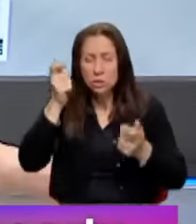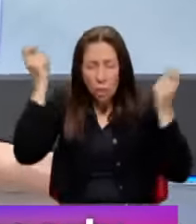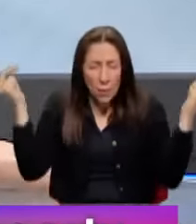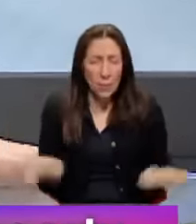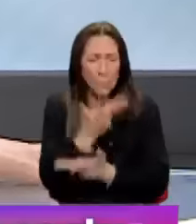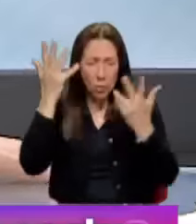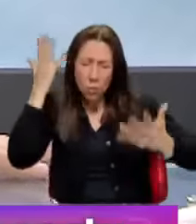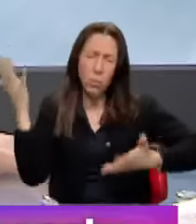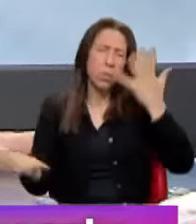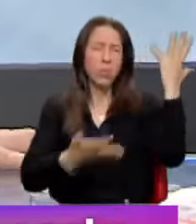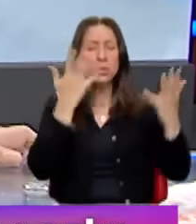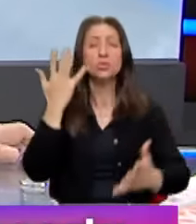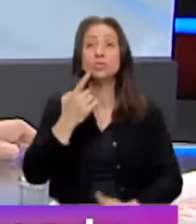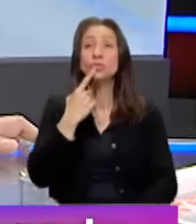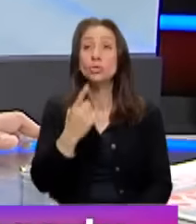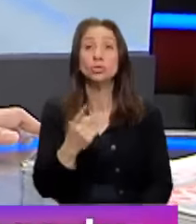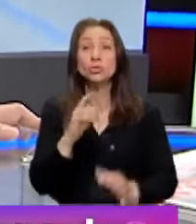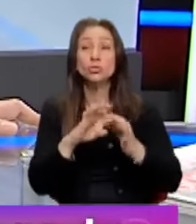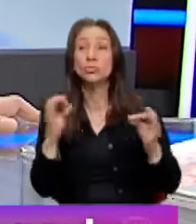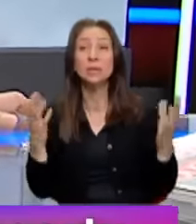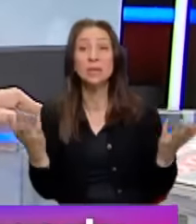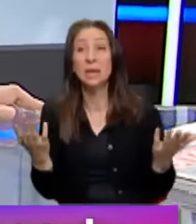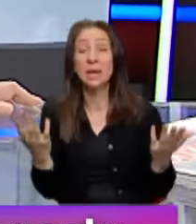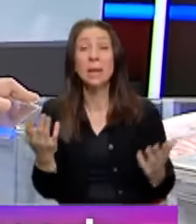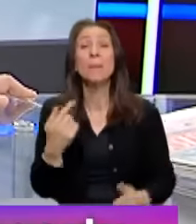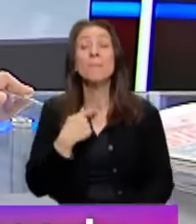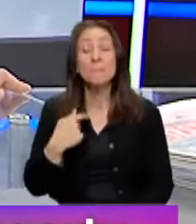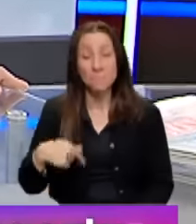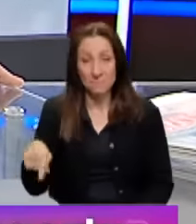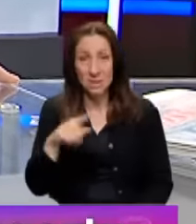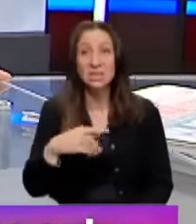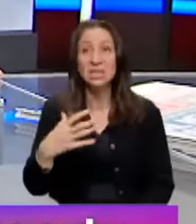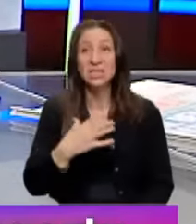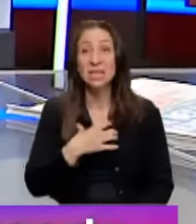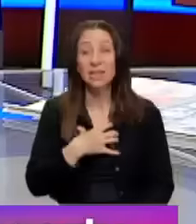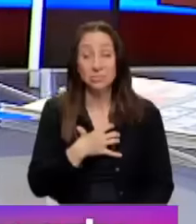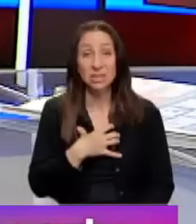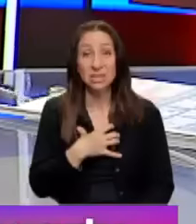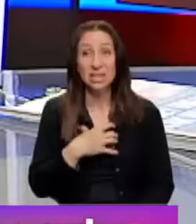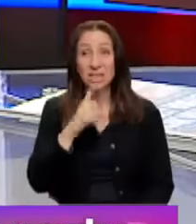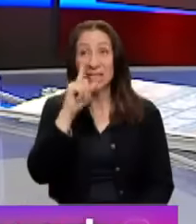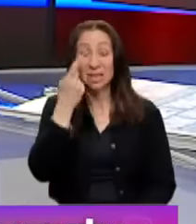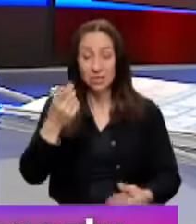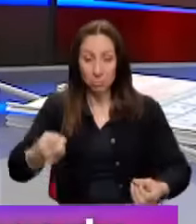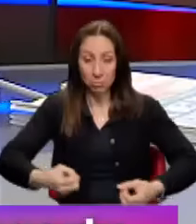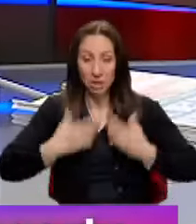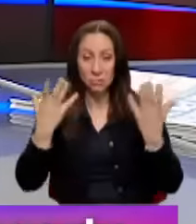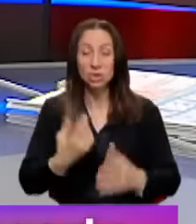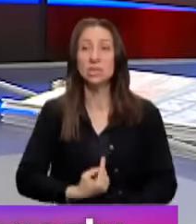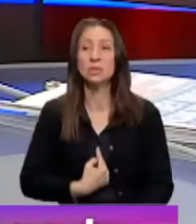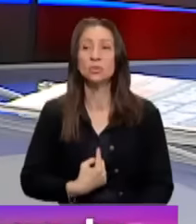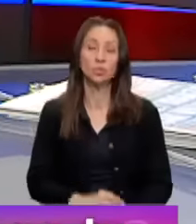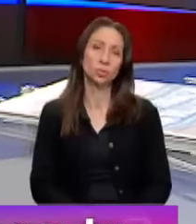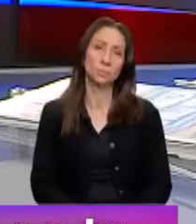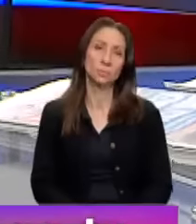sert Rüzgar eserken söyledikleri söz şu Biz kendimizi e yalnız başına bırakılmış